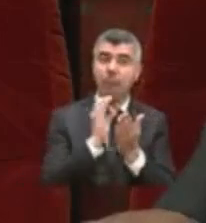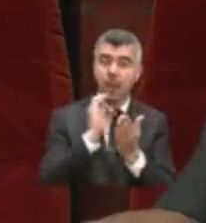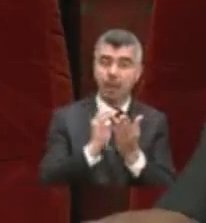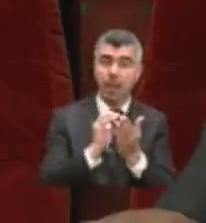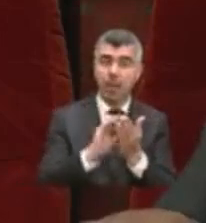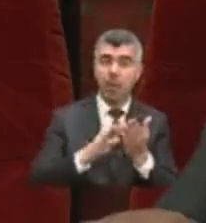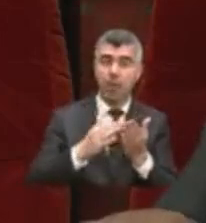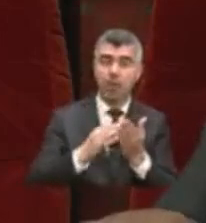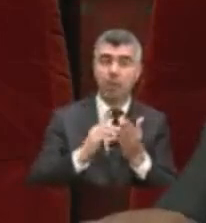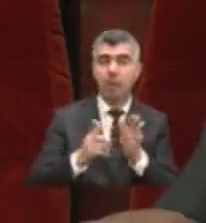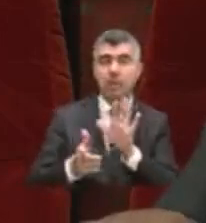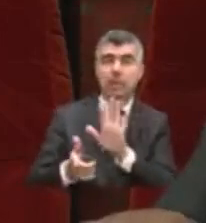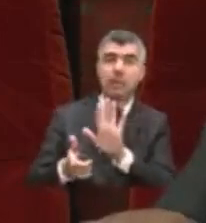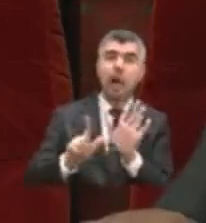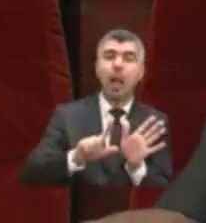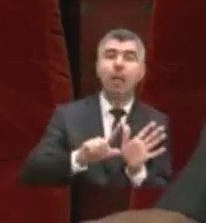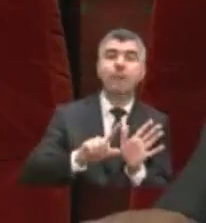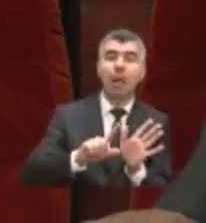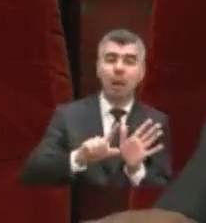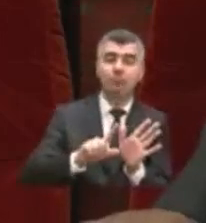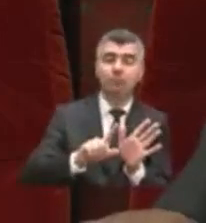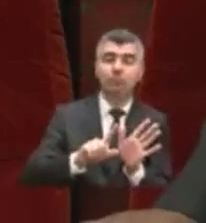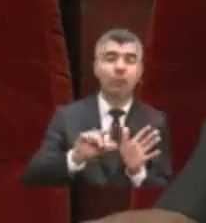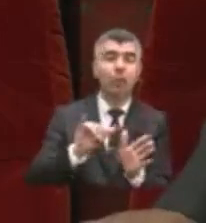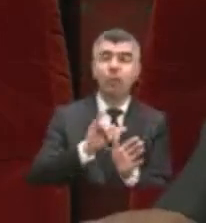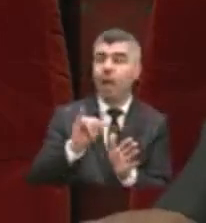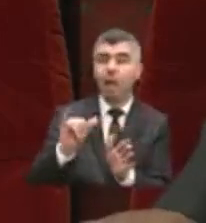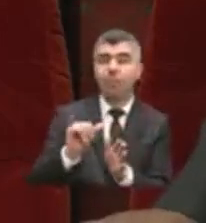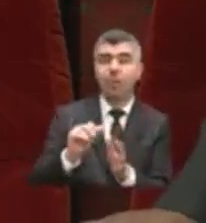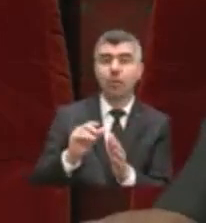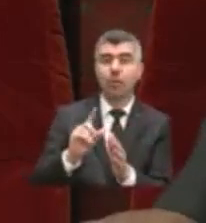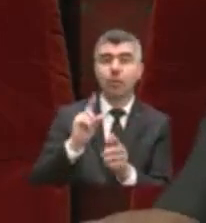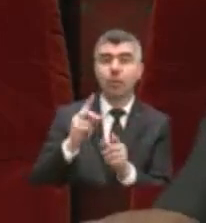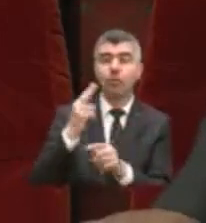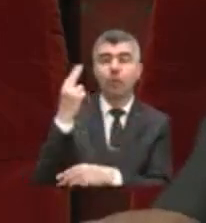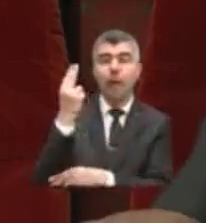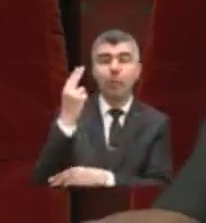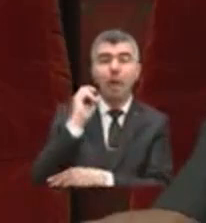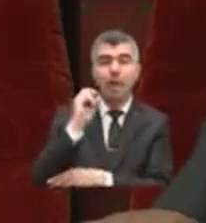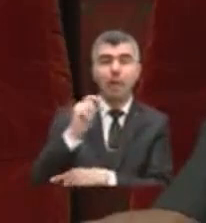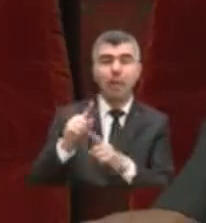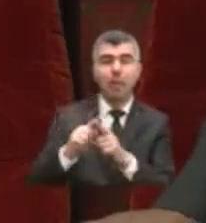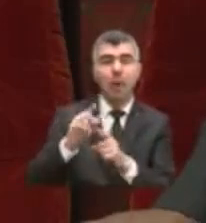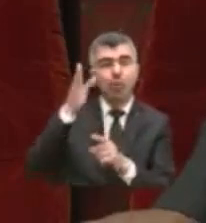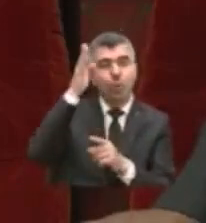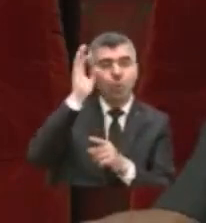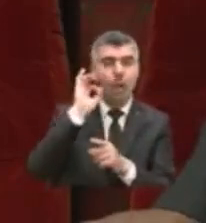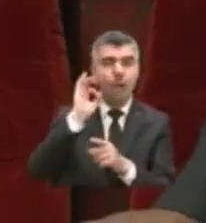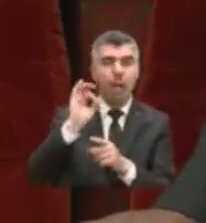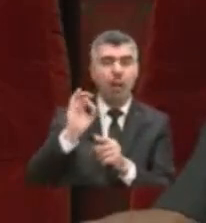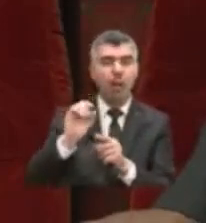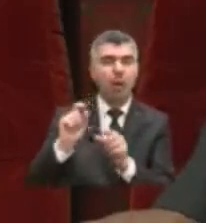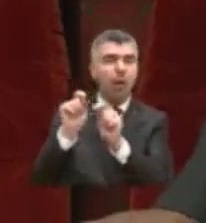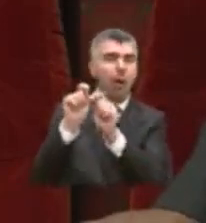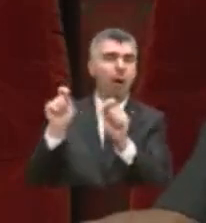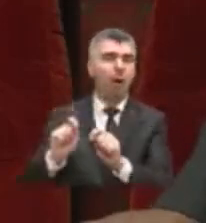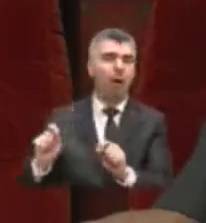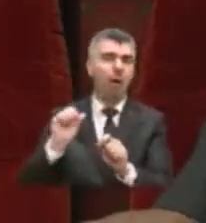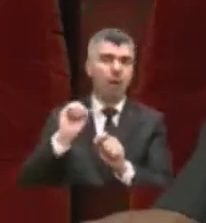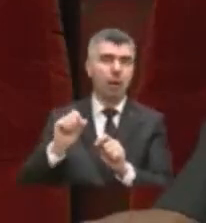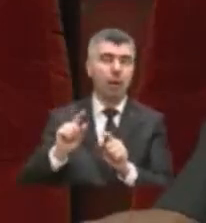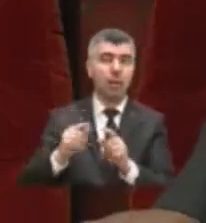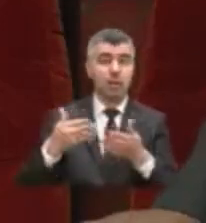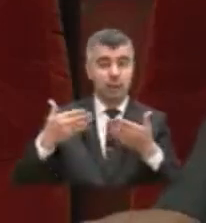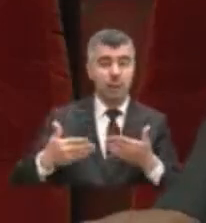عندهم منحه ديال 7000 درهم اللي ما عمرها ما كانت في الجامعه المغربيه. اليوم كان اللي بغى يدير الدكتوراه كيديرها هكذاك لان ما لقاش خدمه. دابا غادي